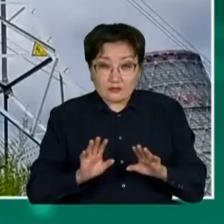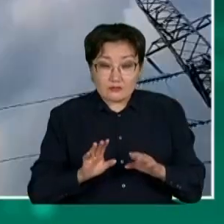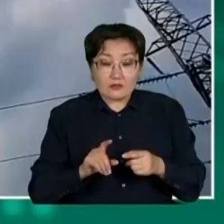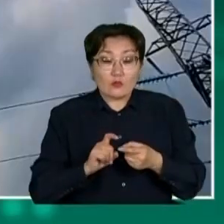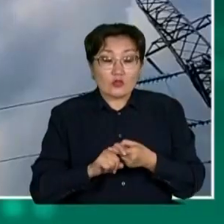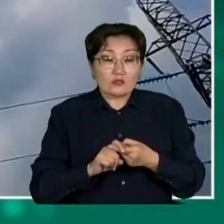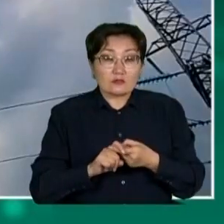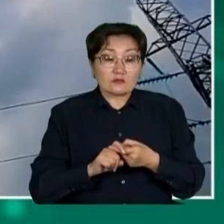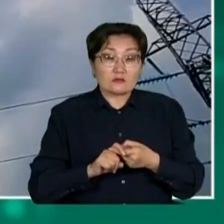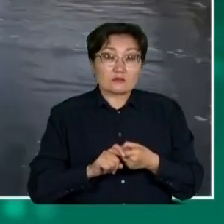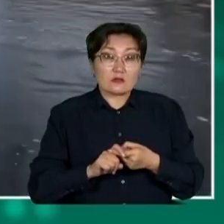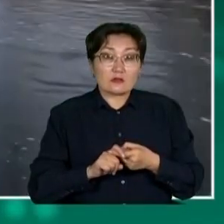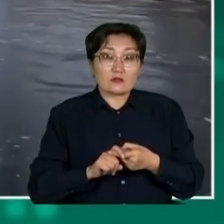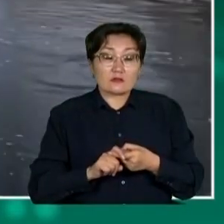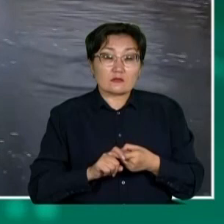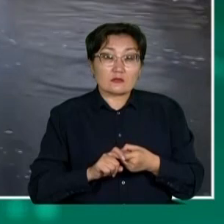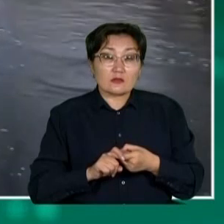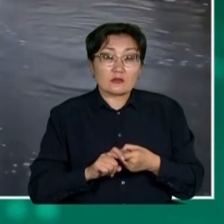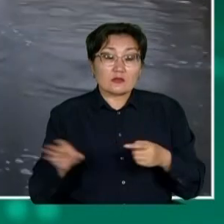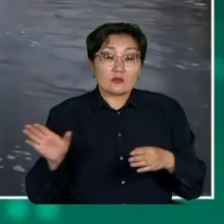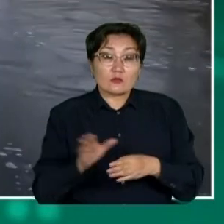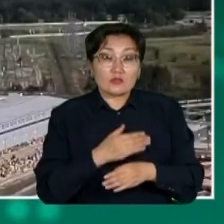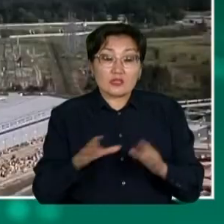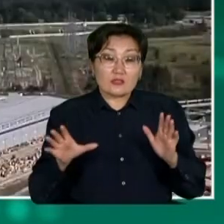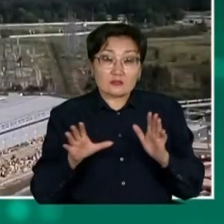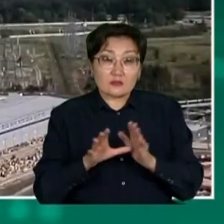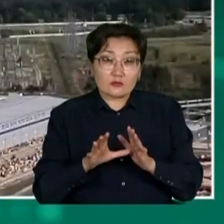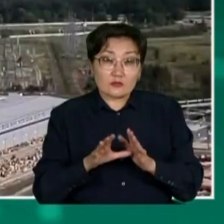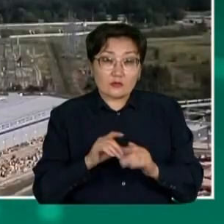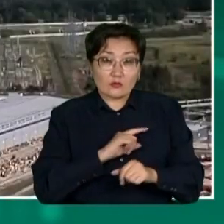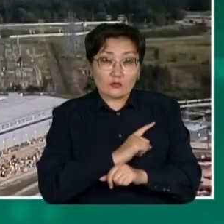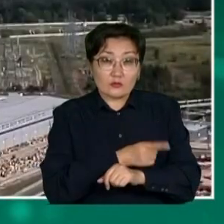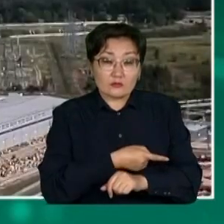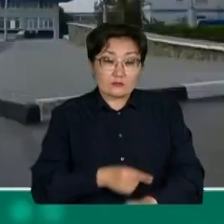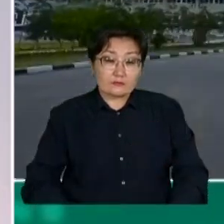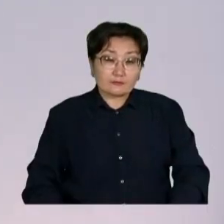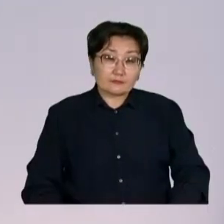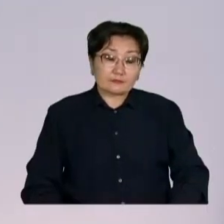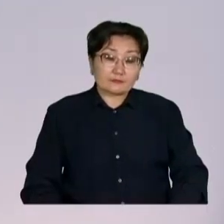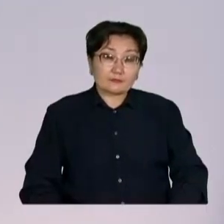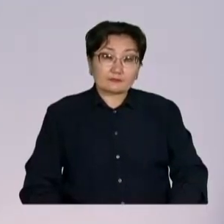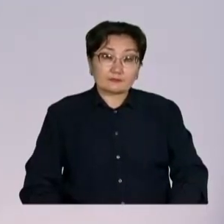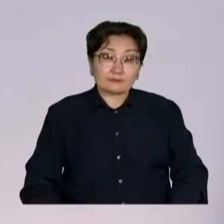тәуелділікті барынша жоя алатын электр қуаты болып табылады.